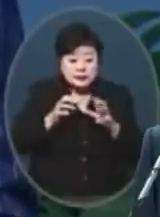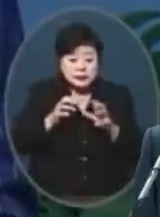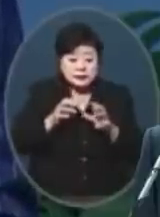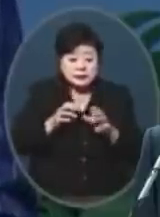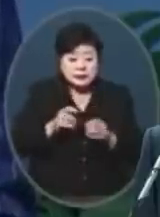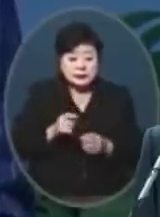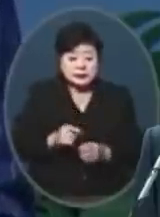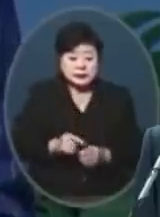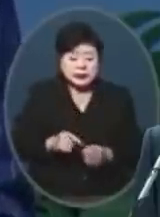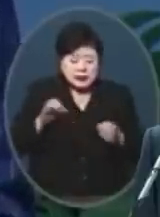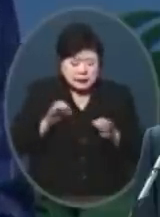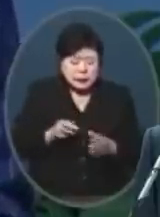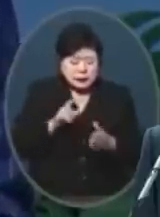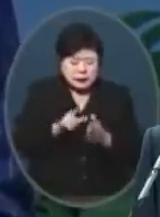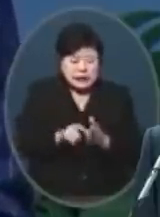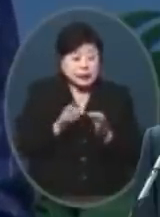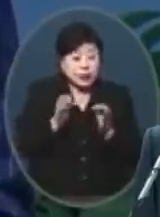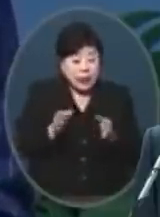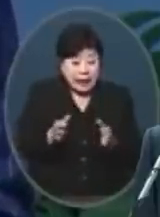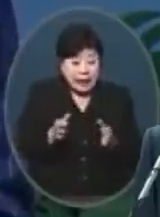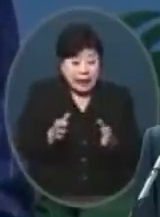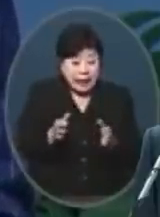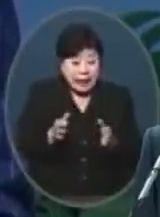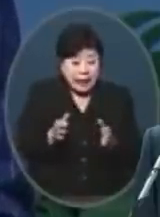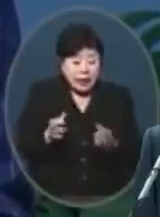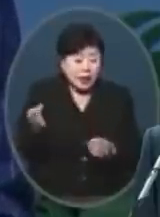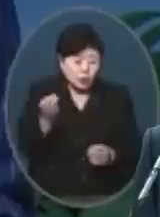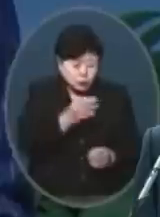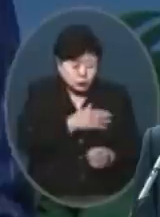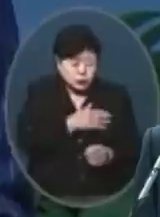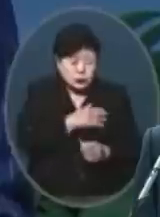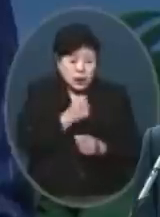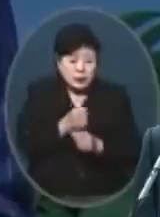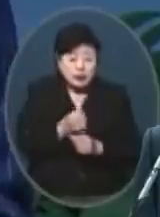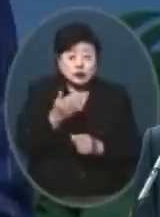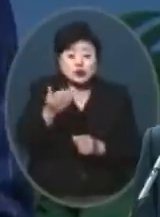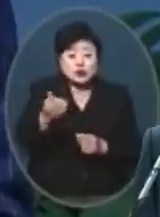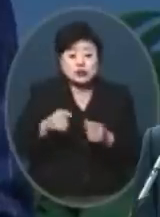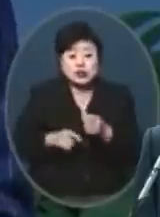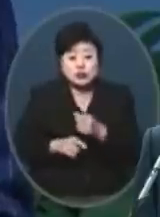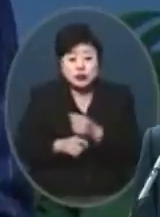이런 짧은 세월 동안에 잘 살게 하신 것은